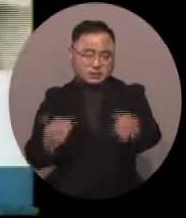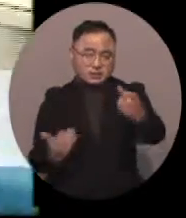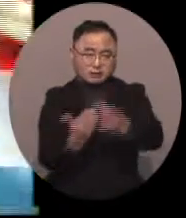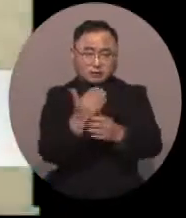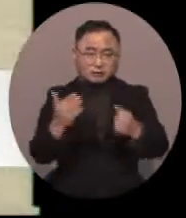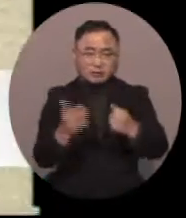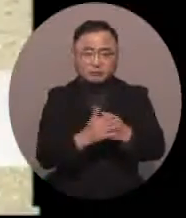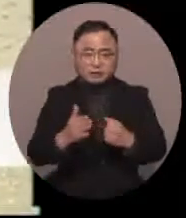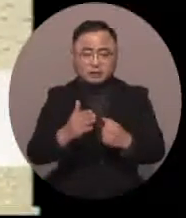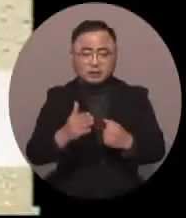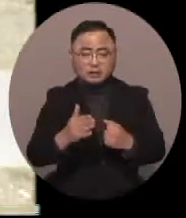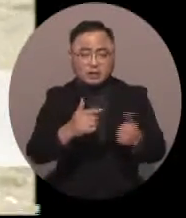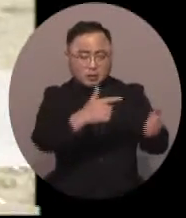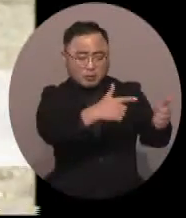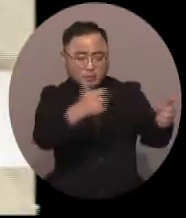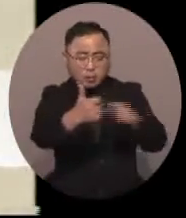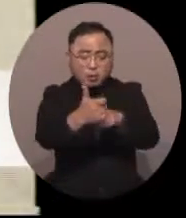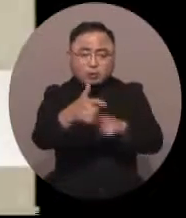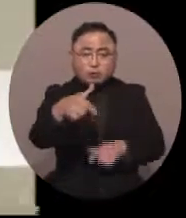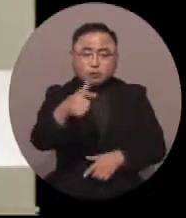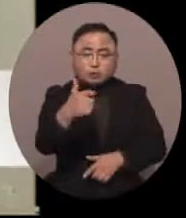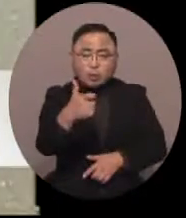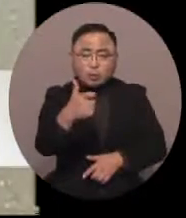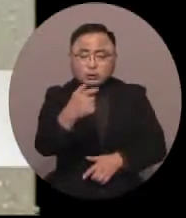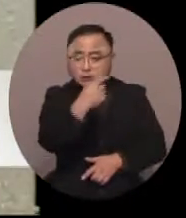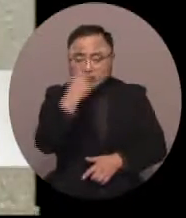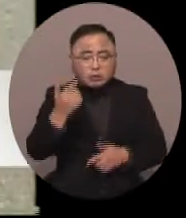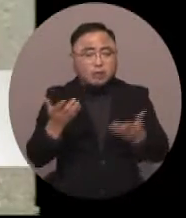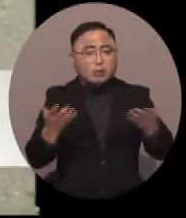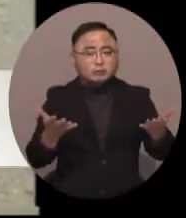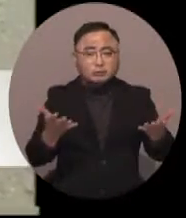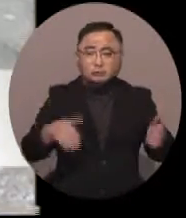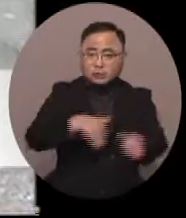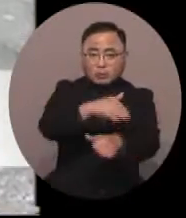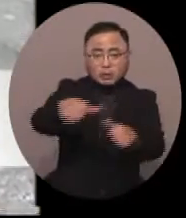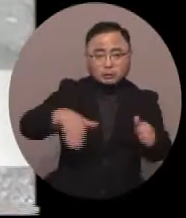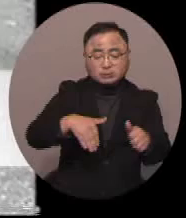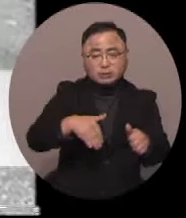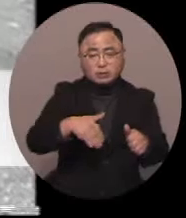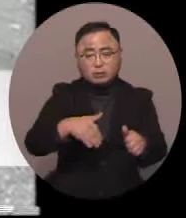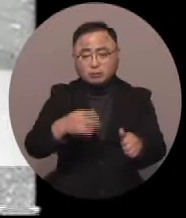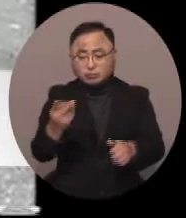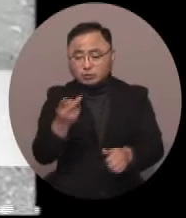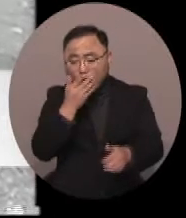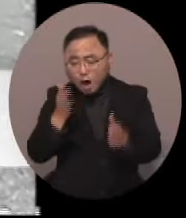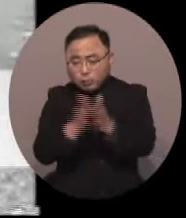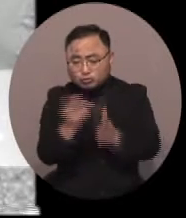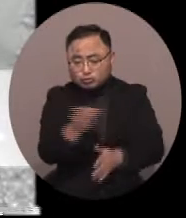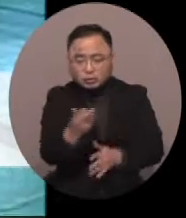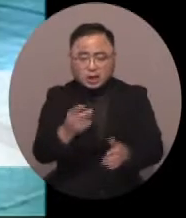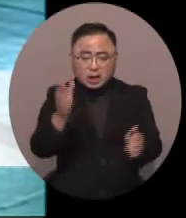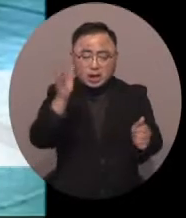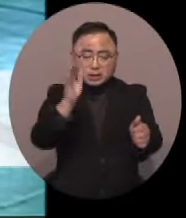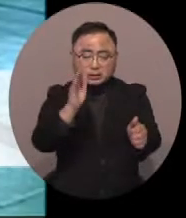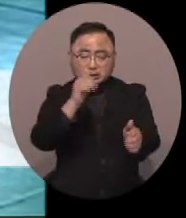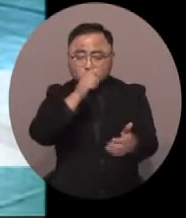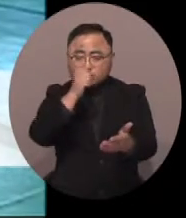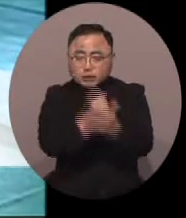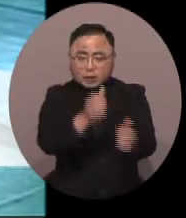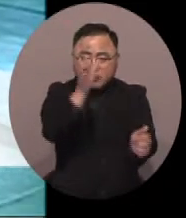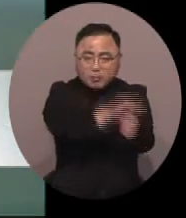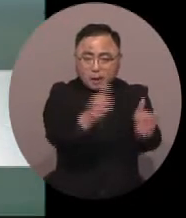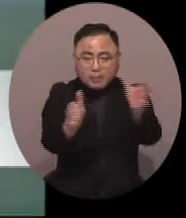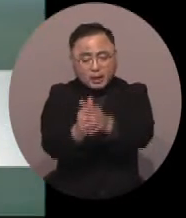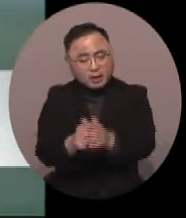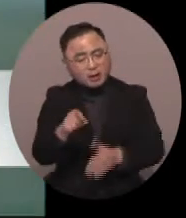사건으로 범행에 사용된 권총 등 직접적 증거가 없는 상황에서 공범간 진술이 엇갈리면서 공소 사실